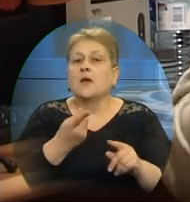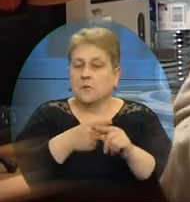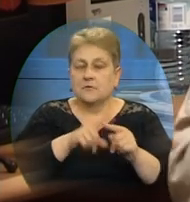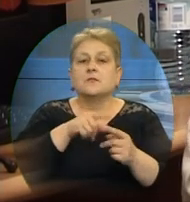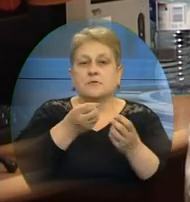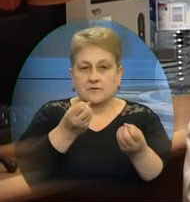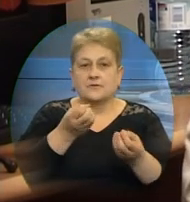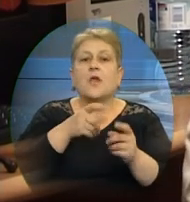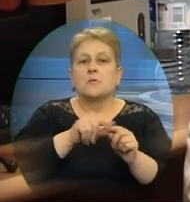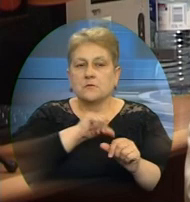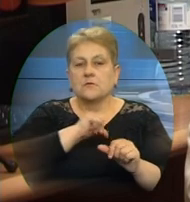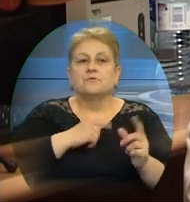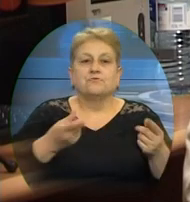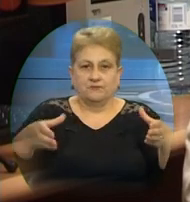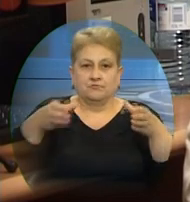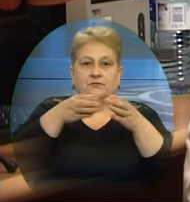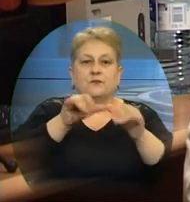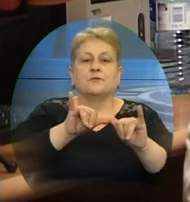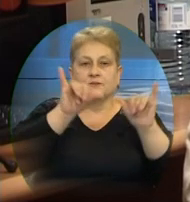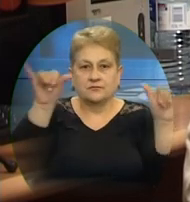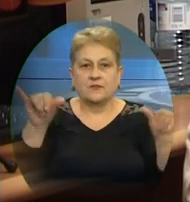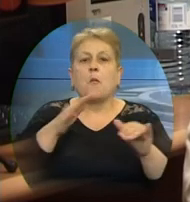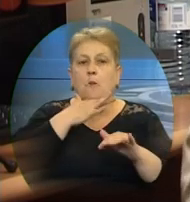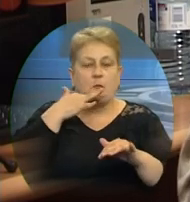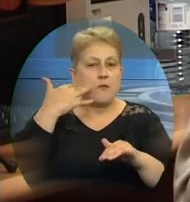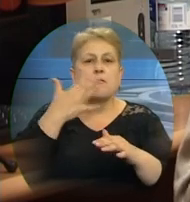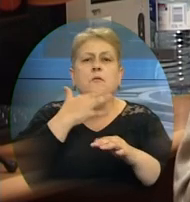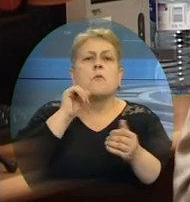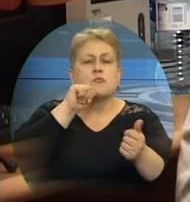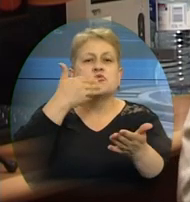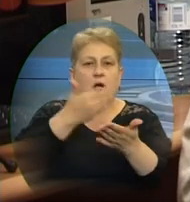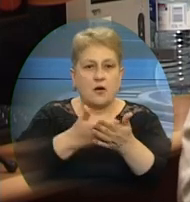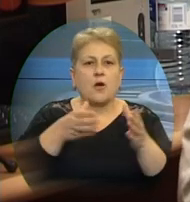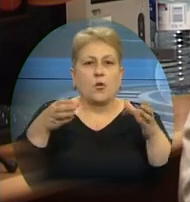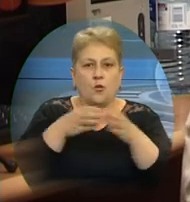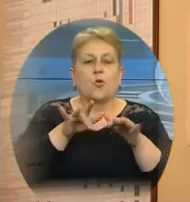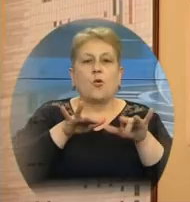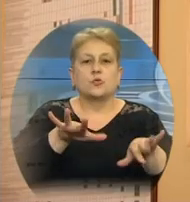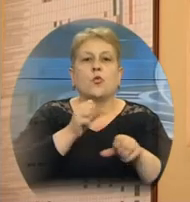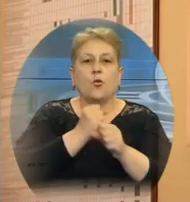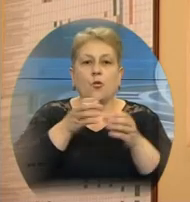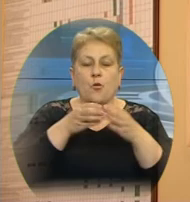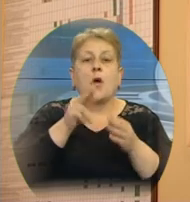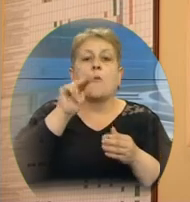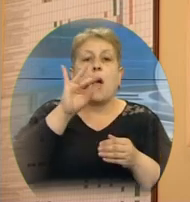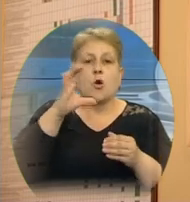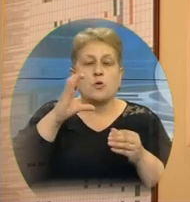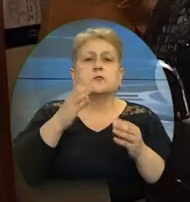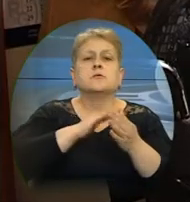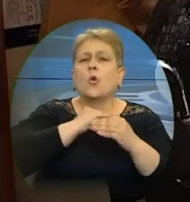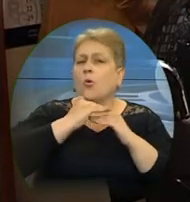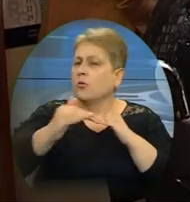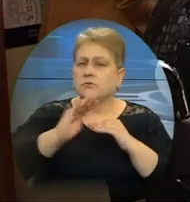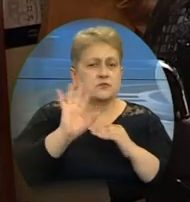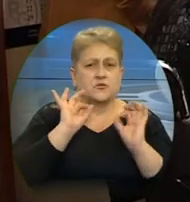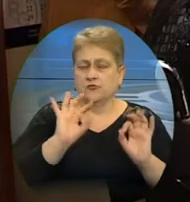բայց այդպես ինքը կազմավորվեց, դարձավ բավականին մշտական այդպես ասած գործող խումբ։ Ասել, որ Փարոսի ուղին հարթ է